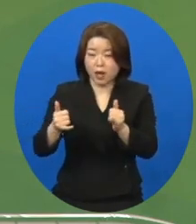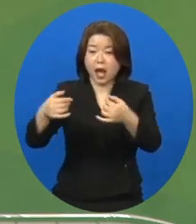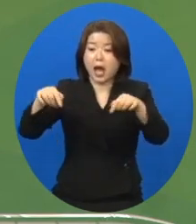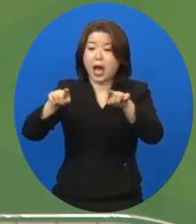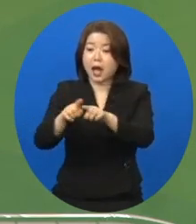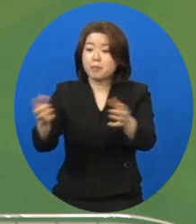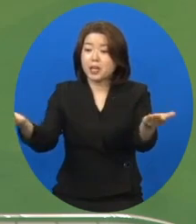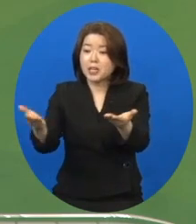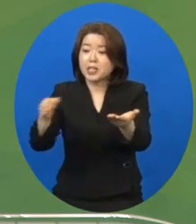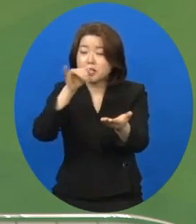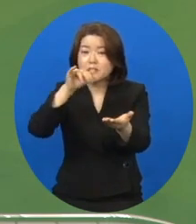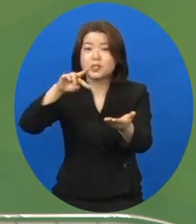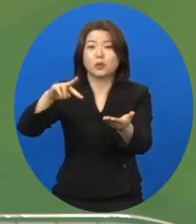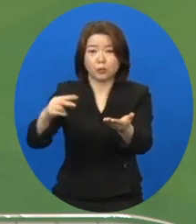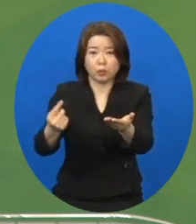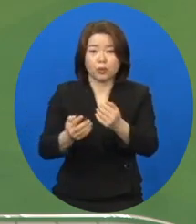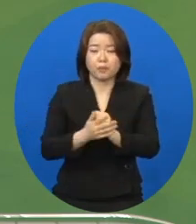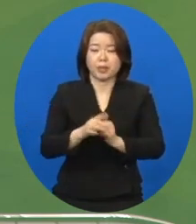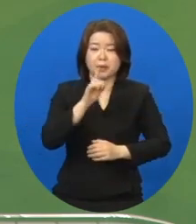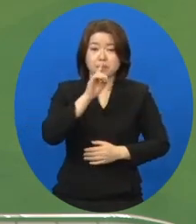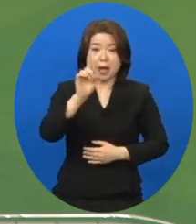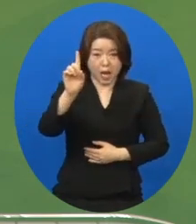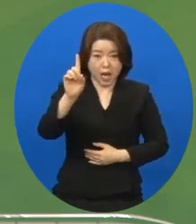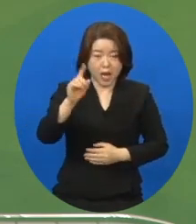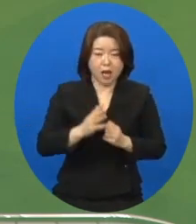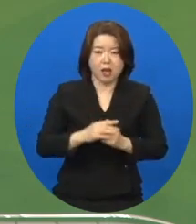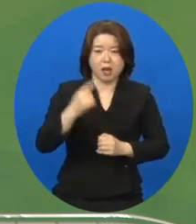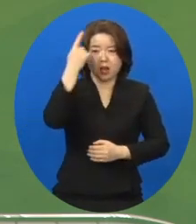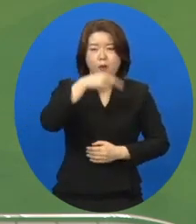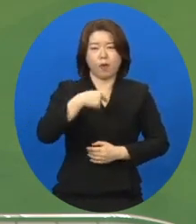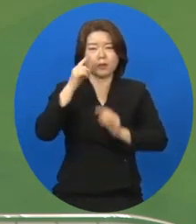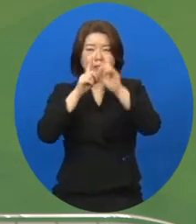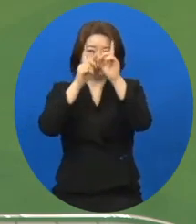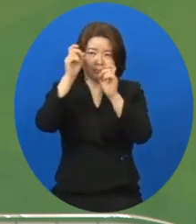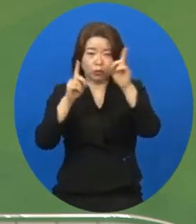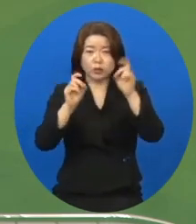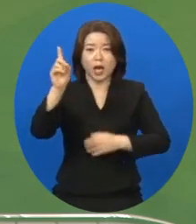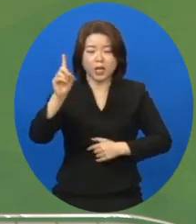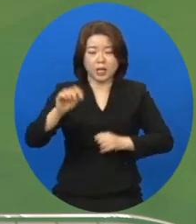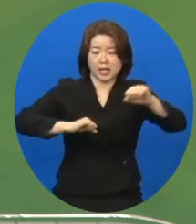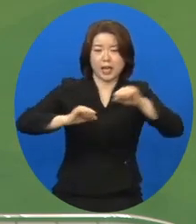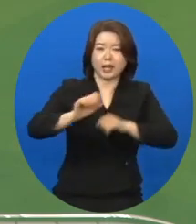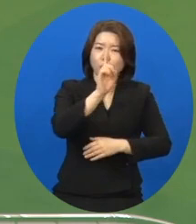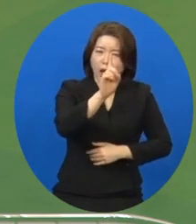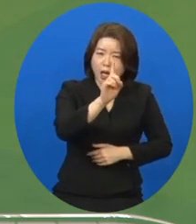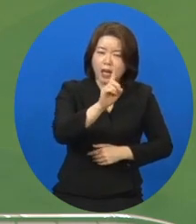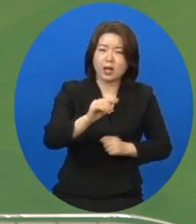한다 하더라도 말 한마디, 얼굴 표정 하나, 행동 하나까지도